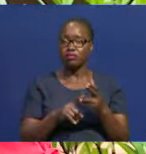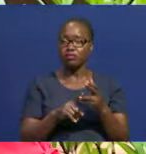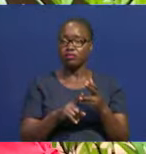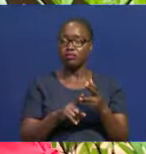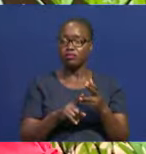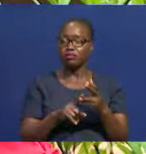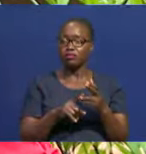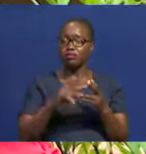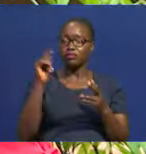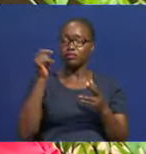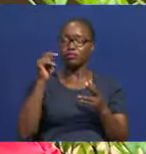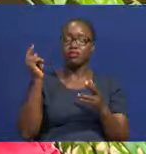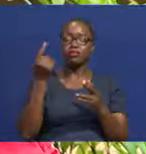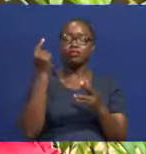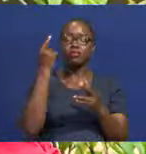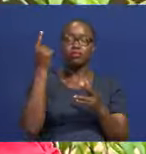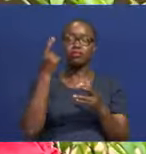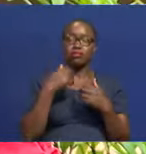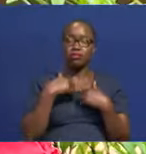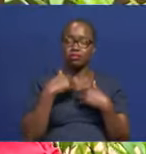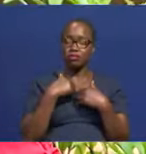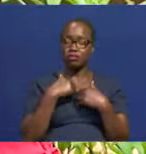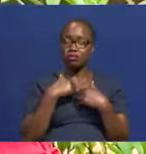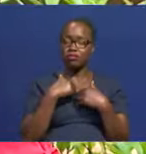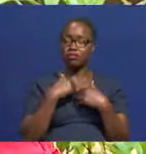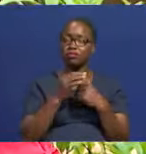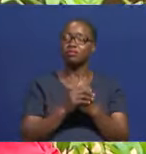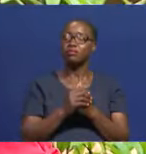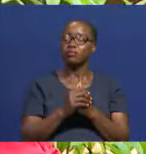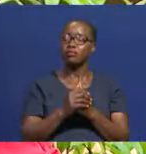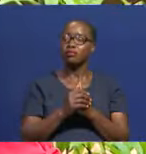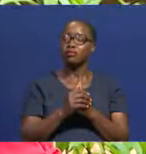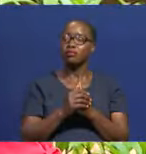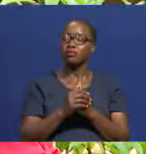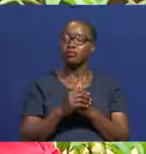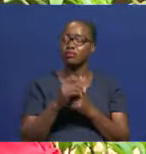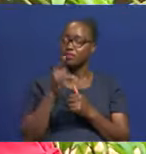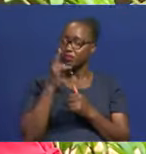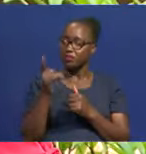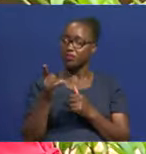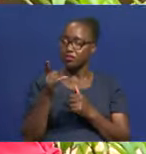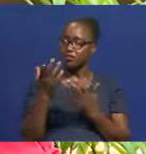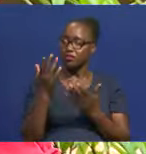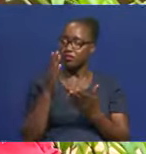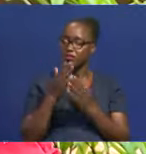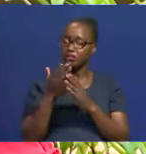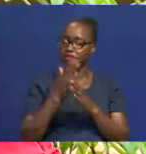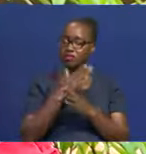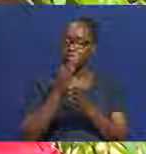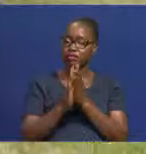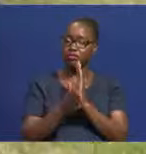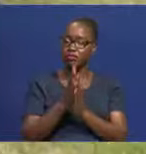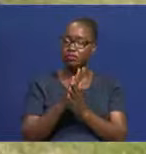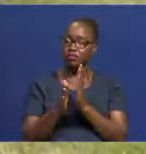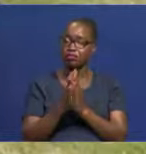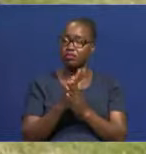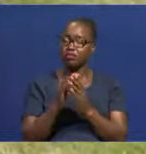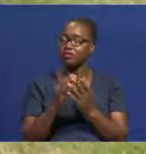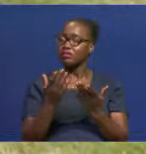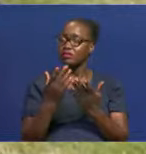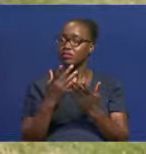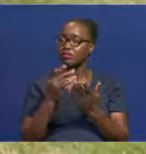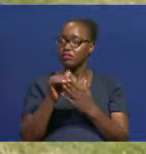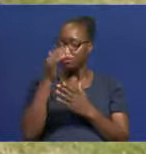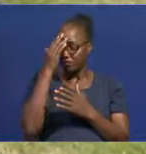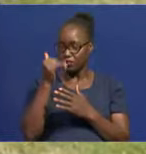kule Kenya Air Force wako na polisi wao wanaita Air Force Police. Kwa hivyo huko kulikuwa hakuna military police. Ndio